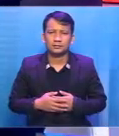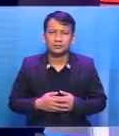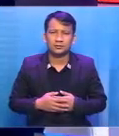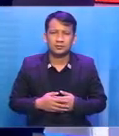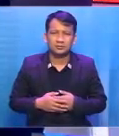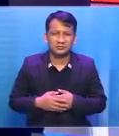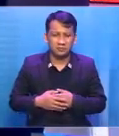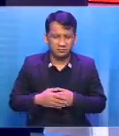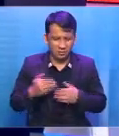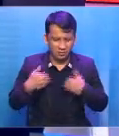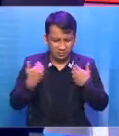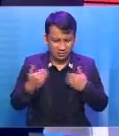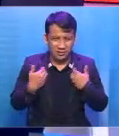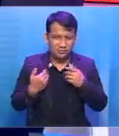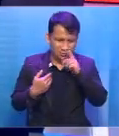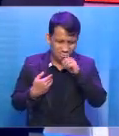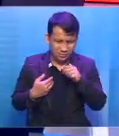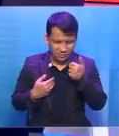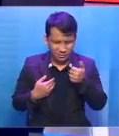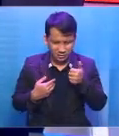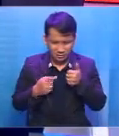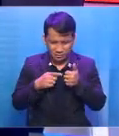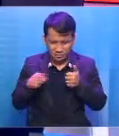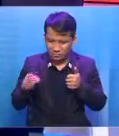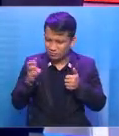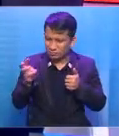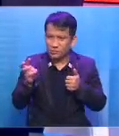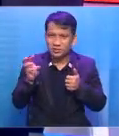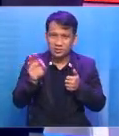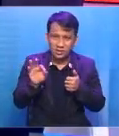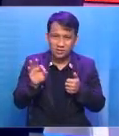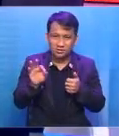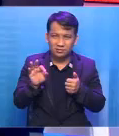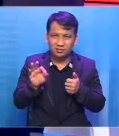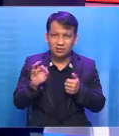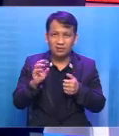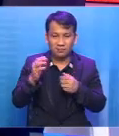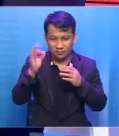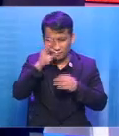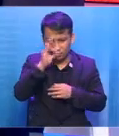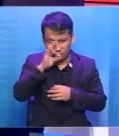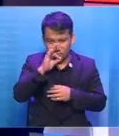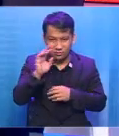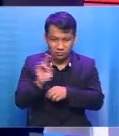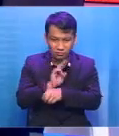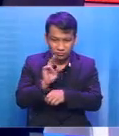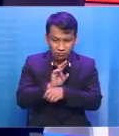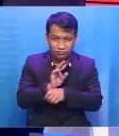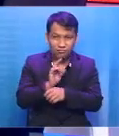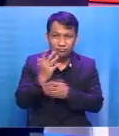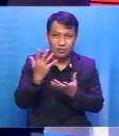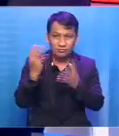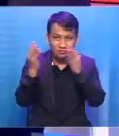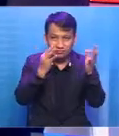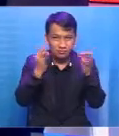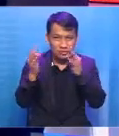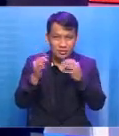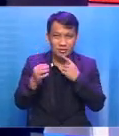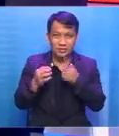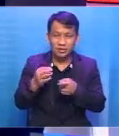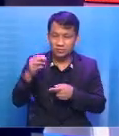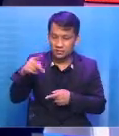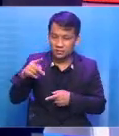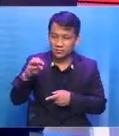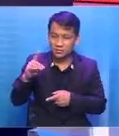Mula sa pinakabata na 10 taong gulang hanggang 69 years old, ang mga Pinoy na gumagamit ng iligal na droga ayon sa Dangerous